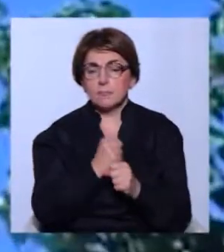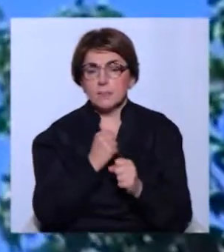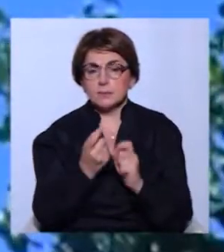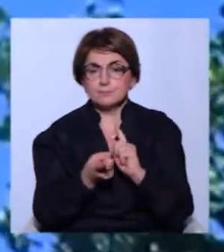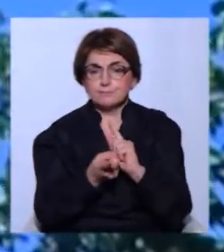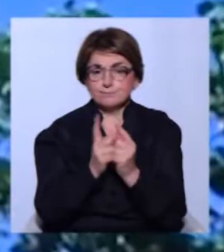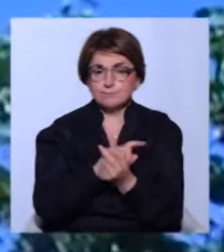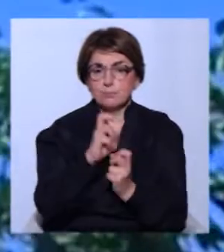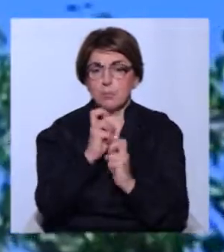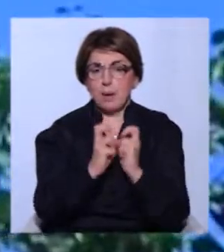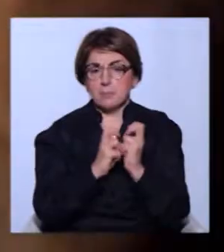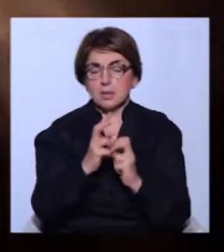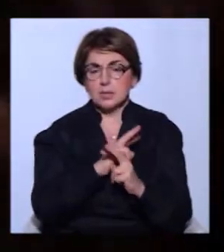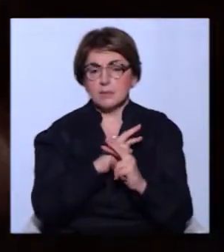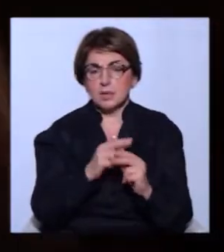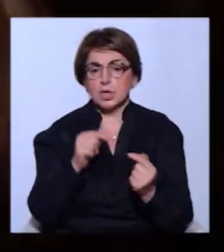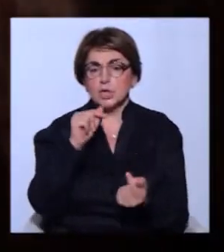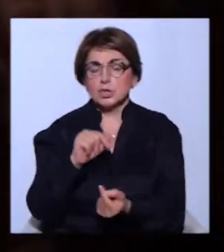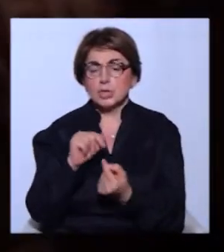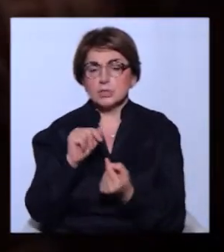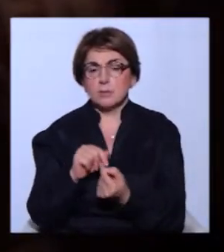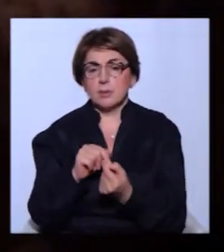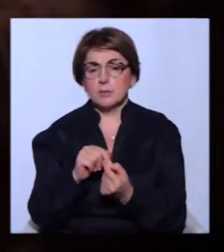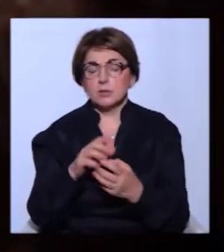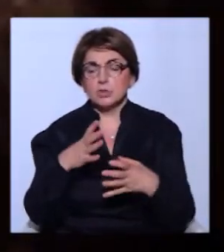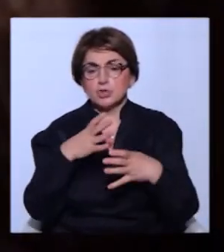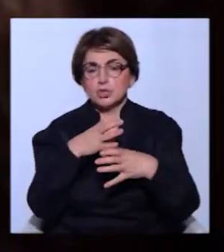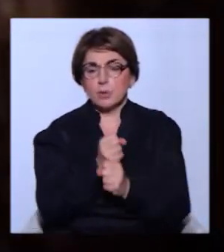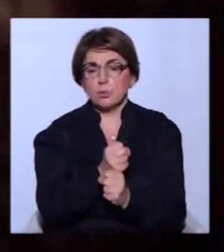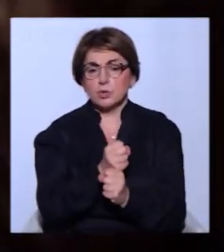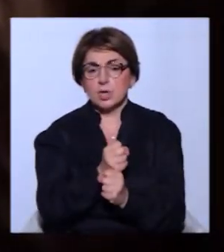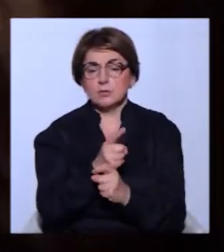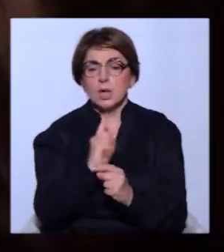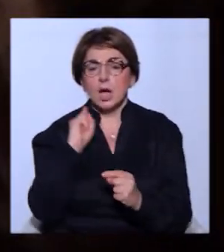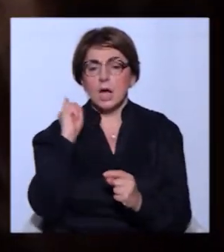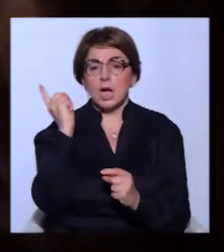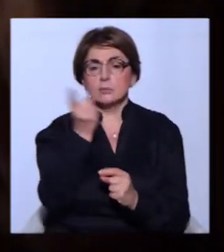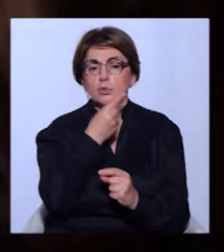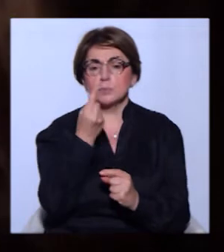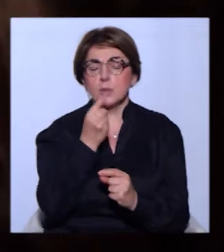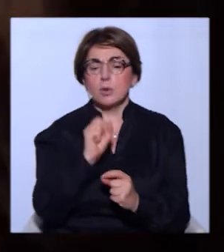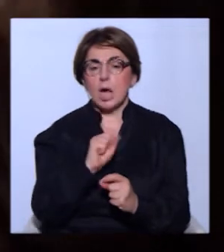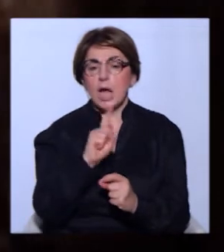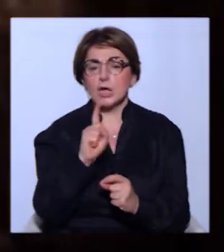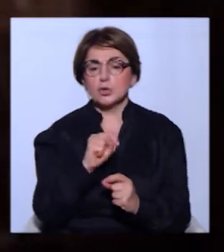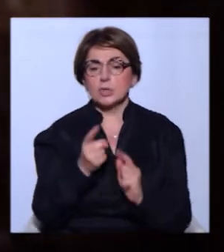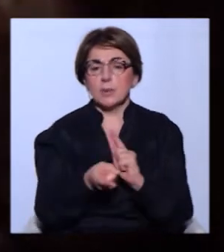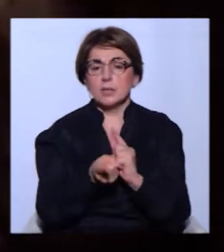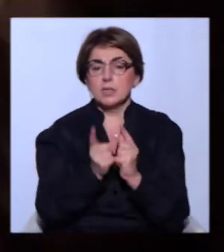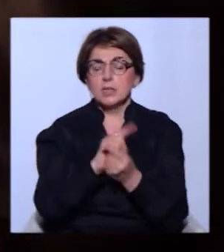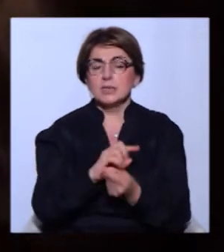გადამამუშავებელი საწარმო და შესაბამისად შებოჭავენ ისინი ატმოსფერულ აზოტს და გარდაქმნიან